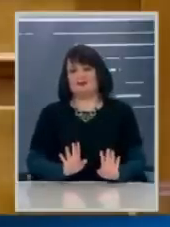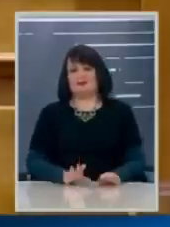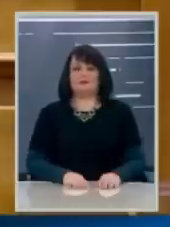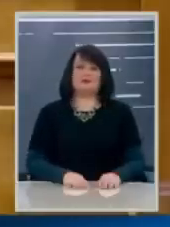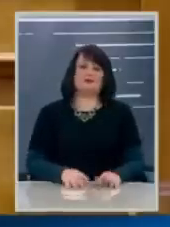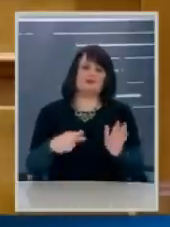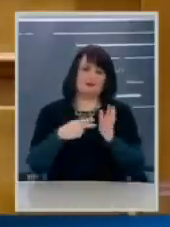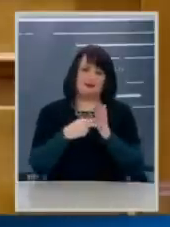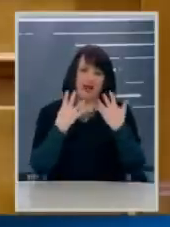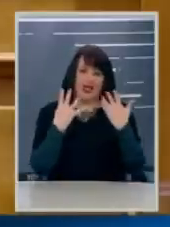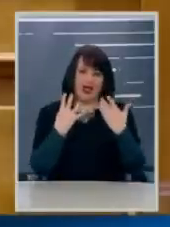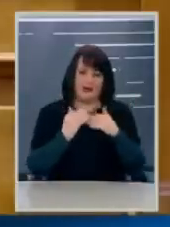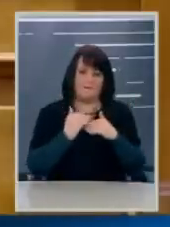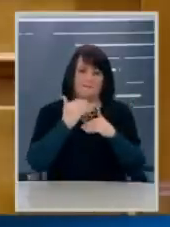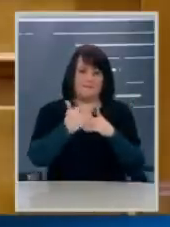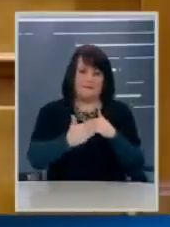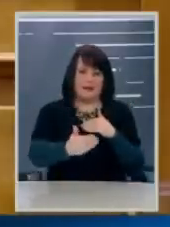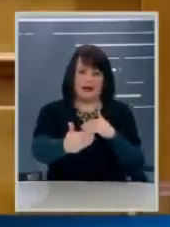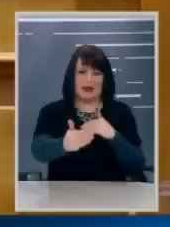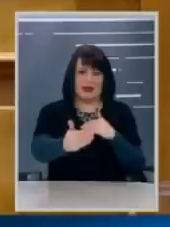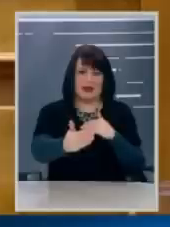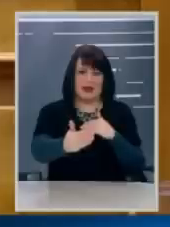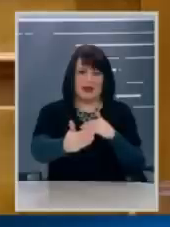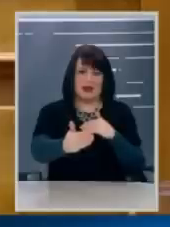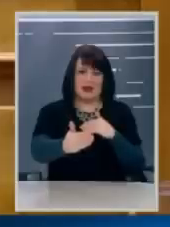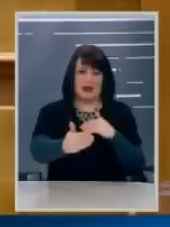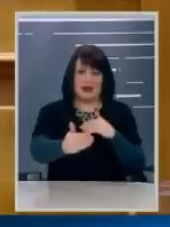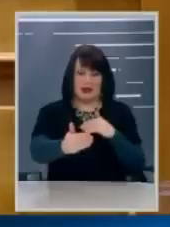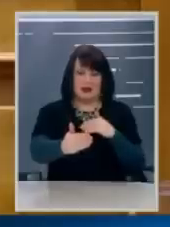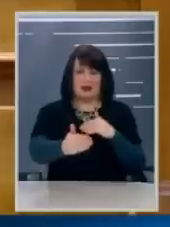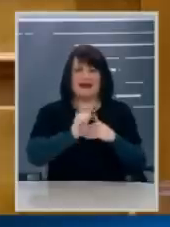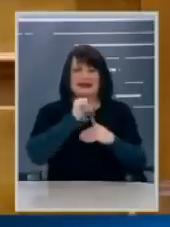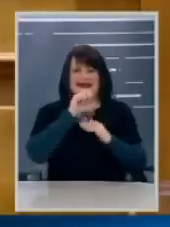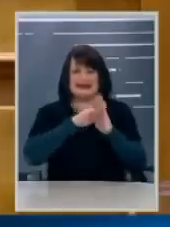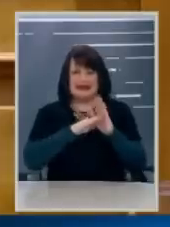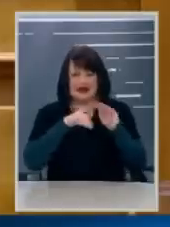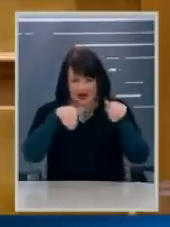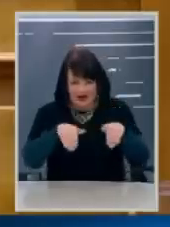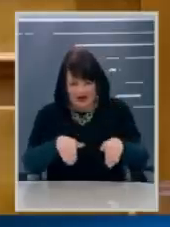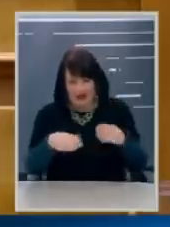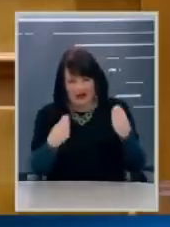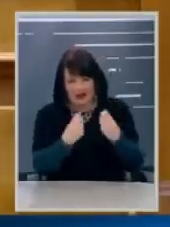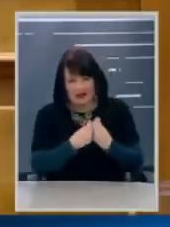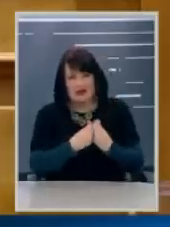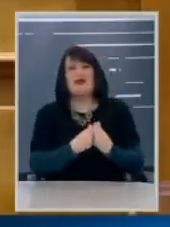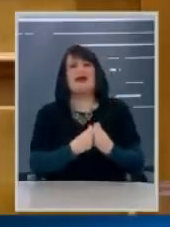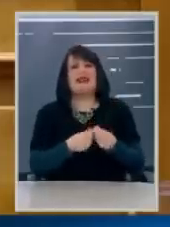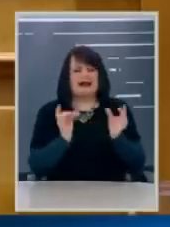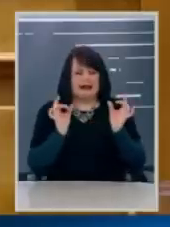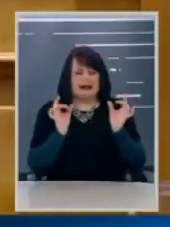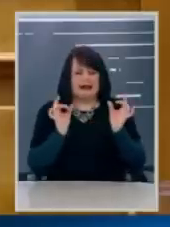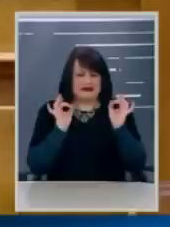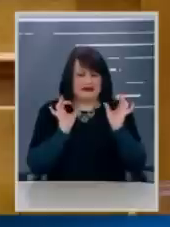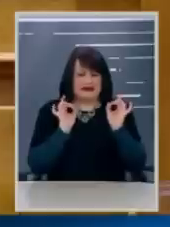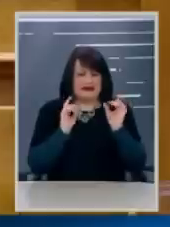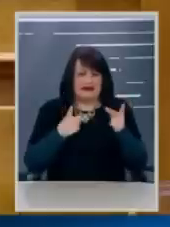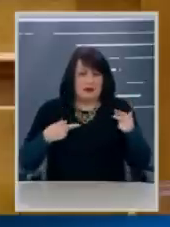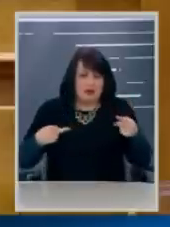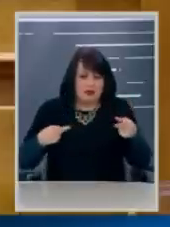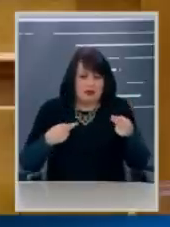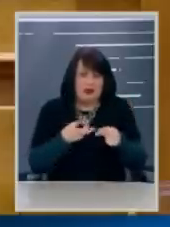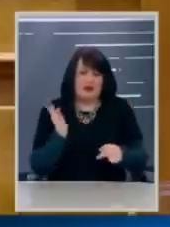το 2009 δεν νομίζω να γίνεται και τίποτα στην Ελλάδα συνταγματικό. Ούτε οι κόφτες